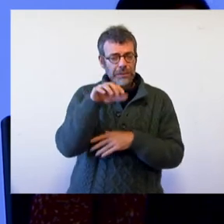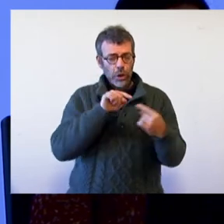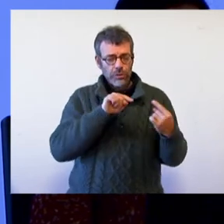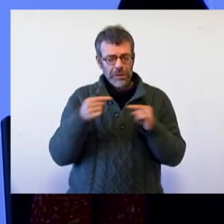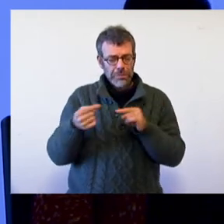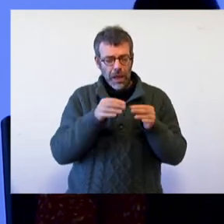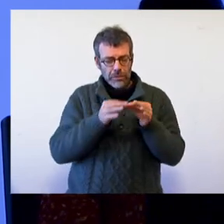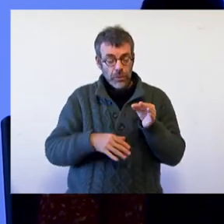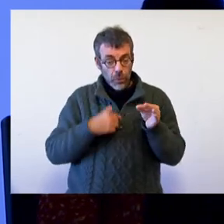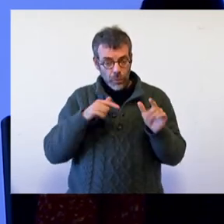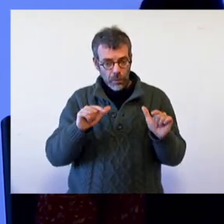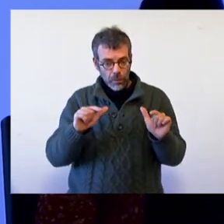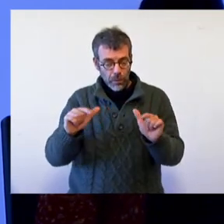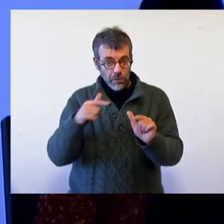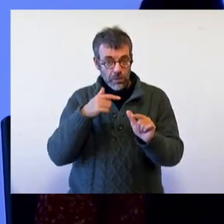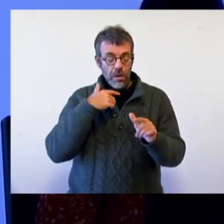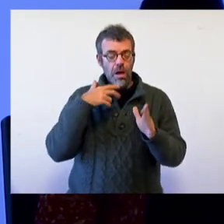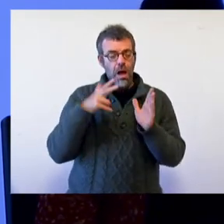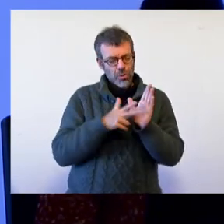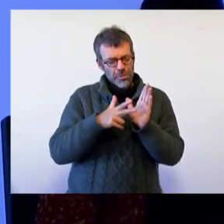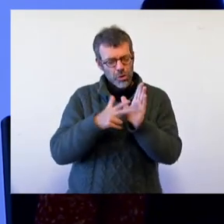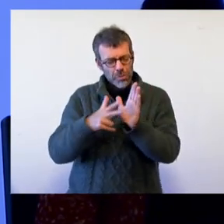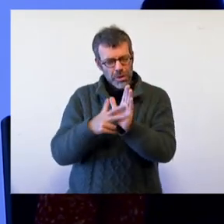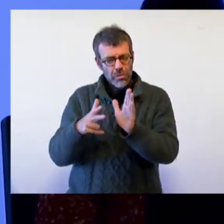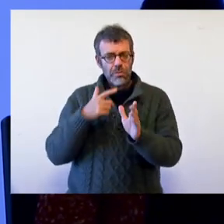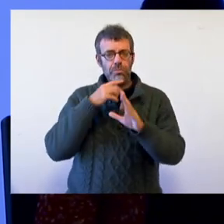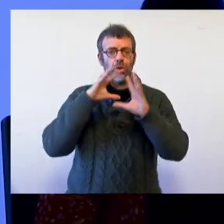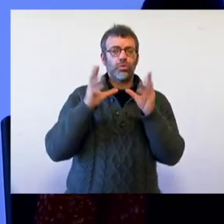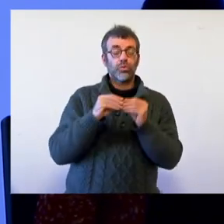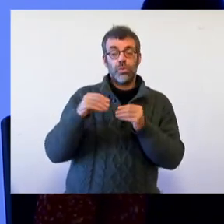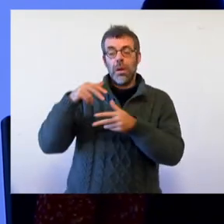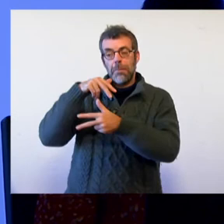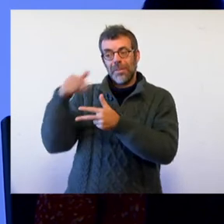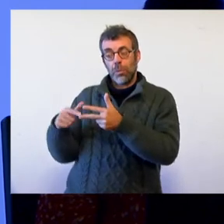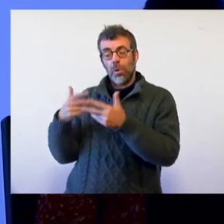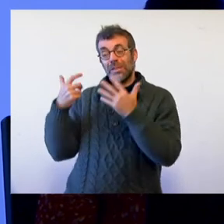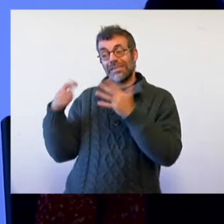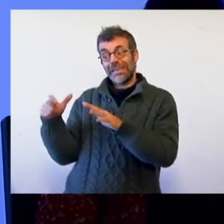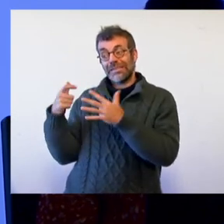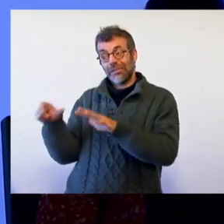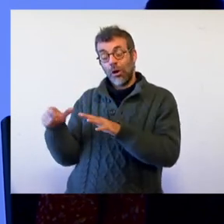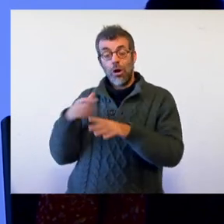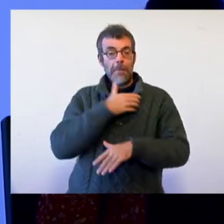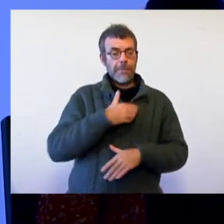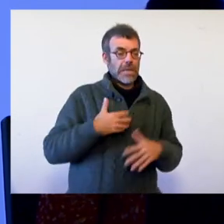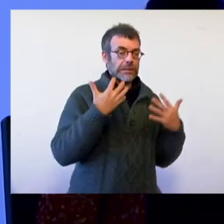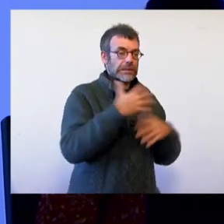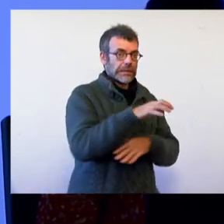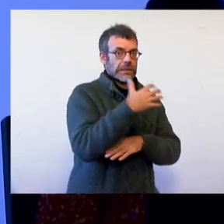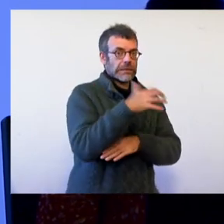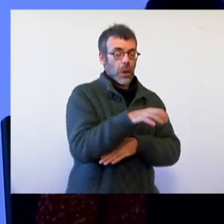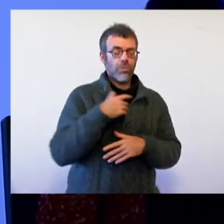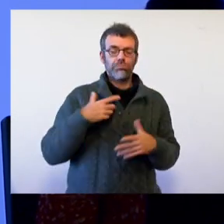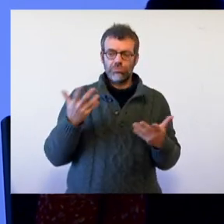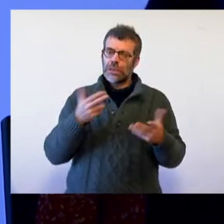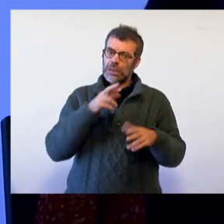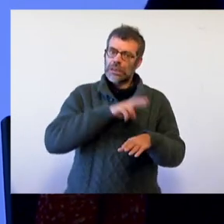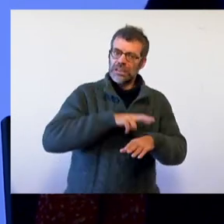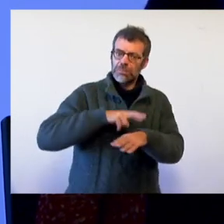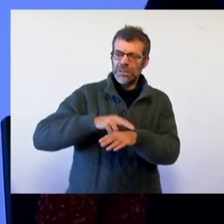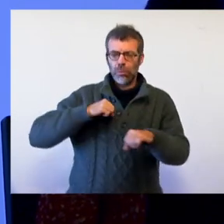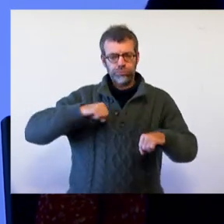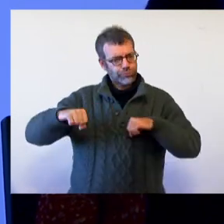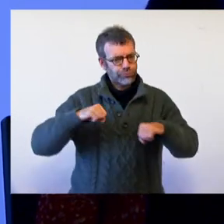délibérations et elles ont été adoptées, 700 à la métropole. C'est un rythme assez intense. Voilà, même là, la proximité